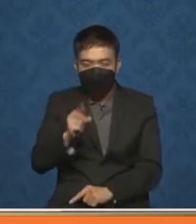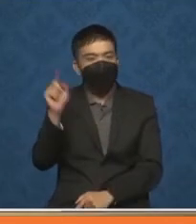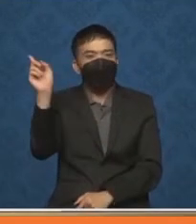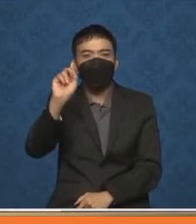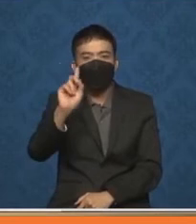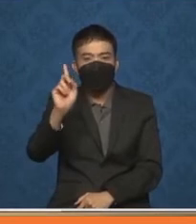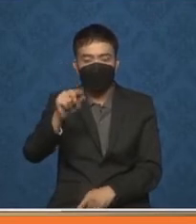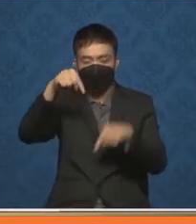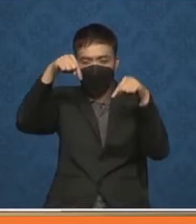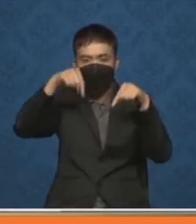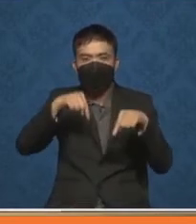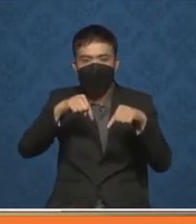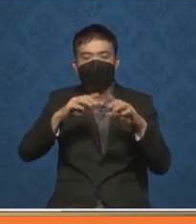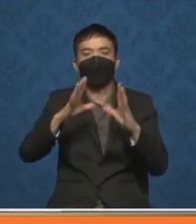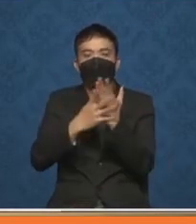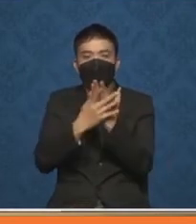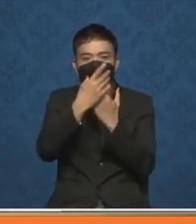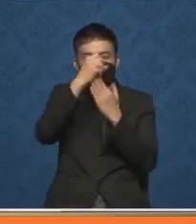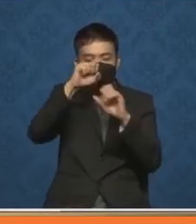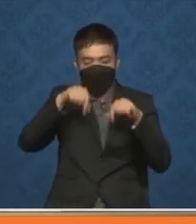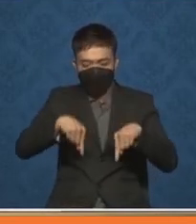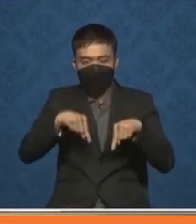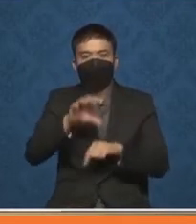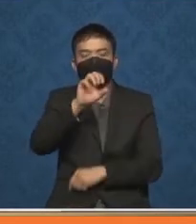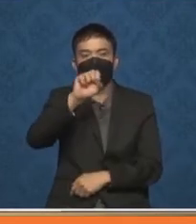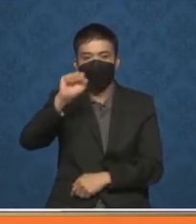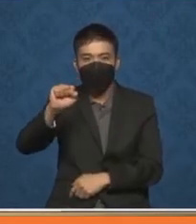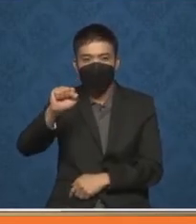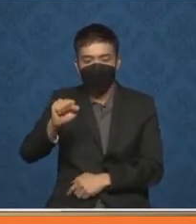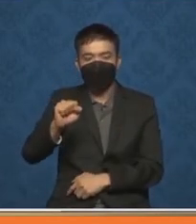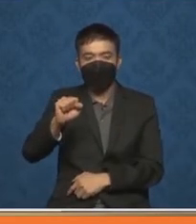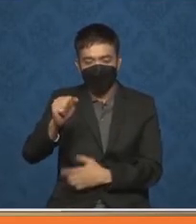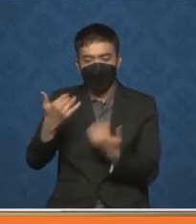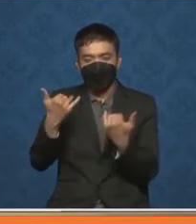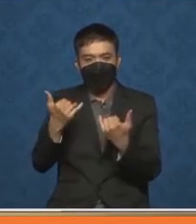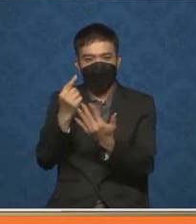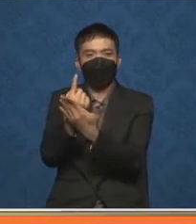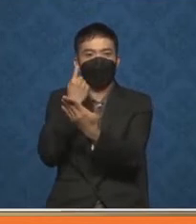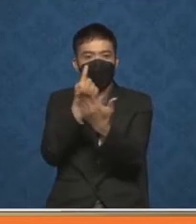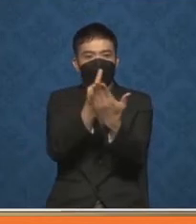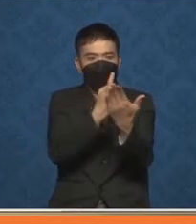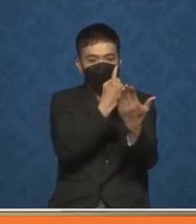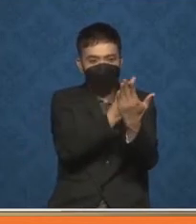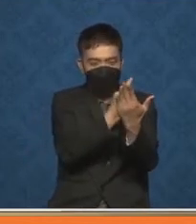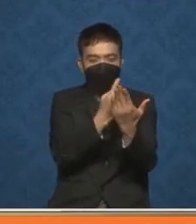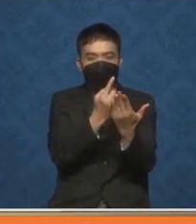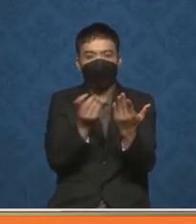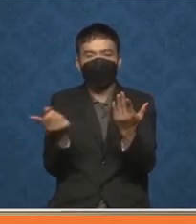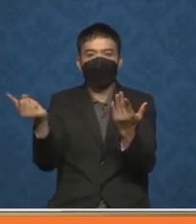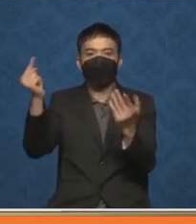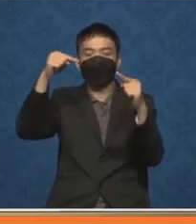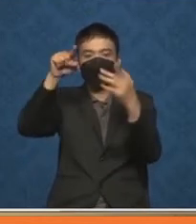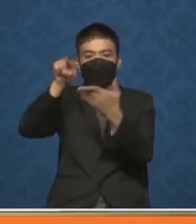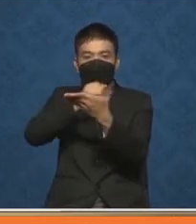ก็คือสภานี่แหละครับพวกผมตัวแทนของประชาชนและเดินเข้า